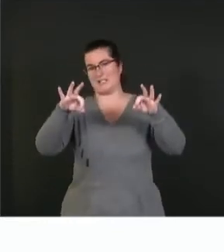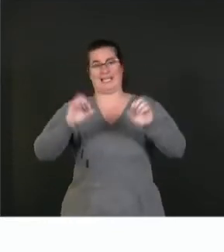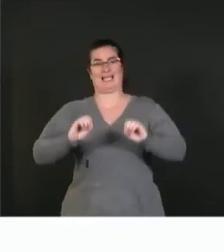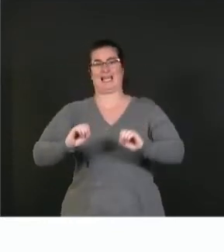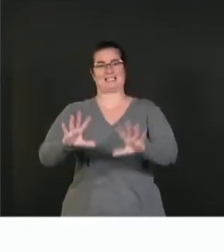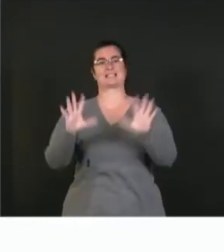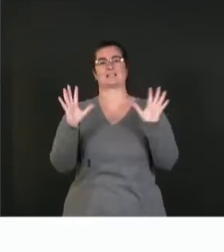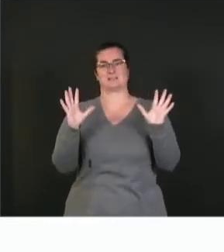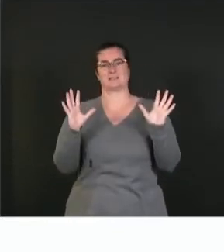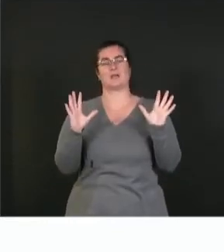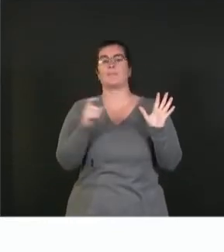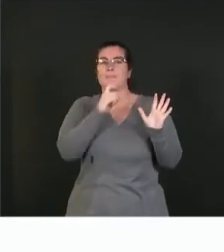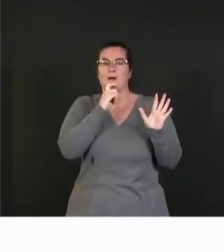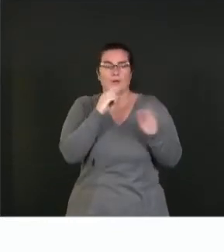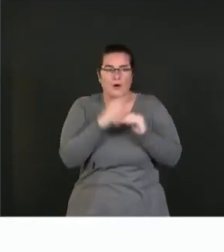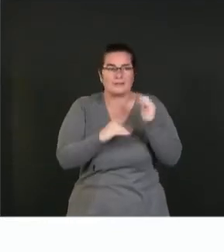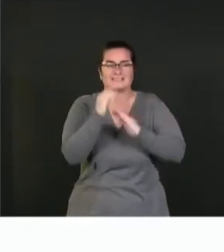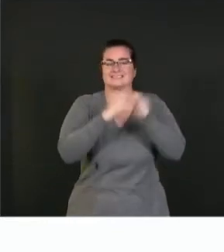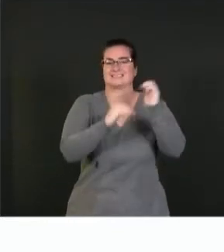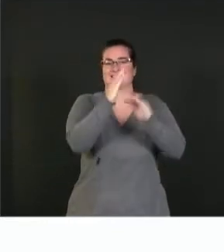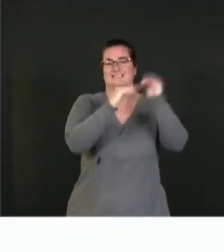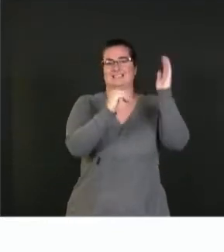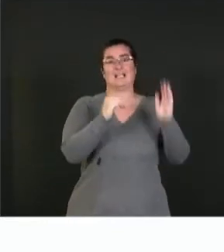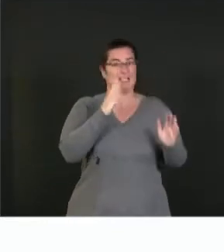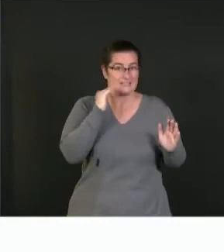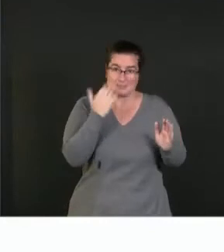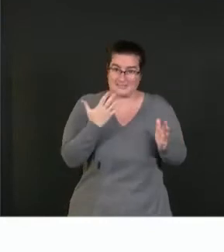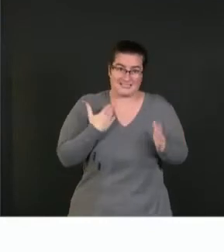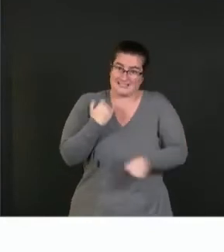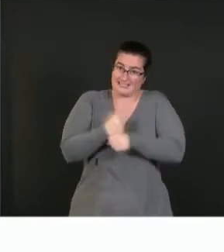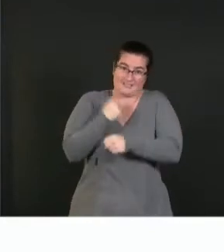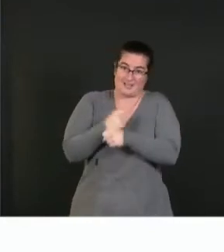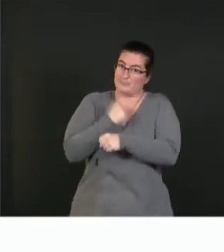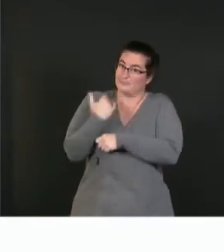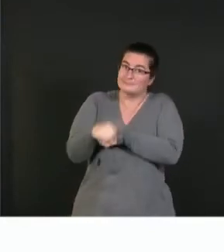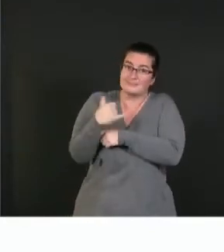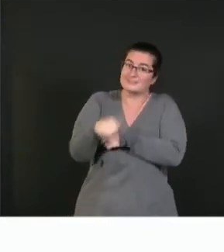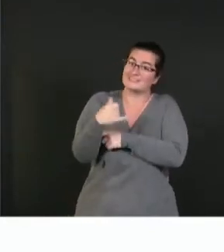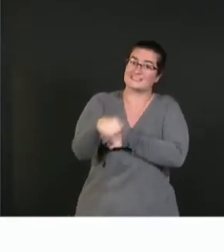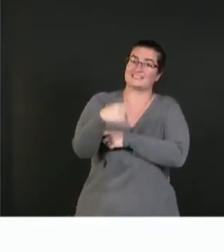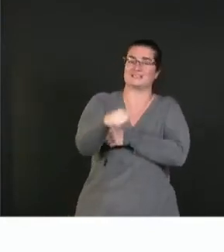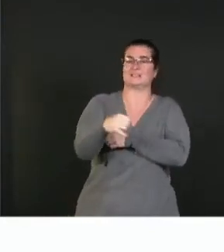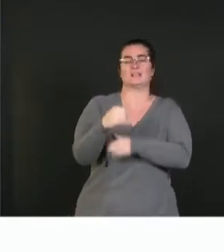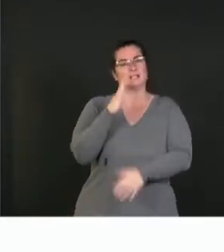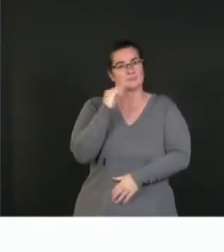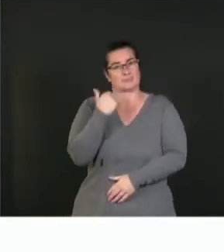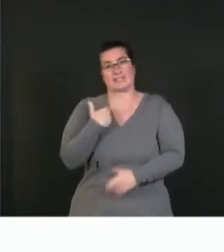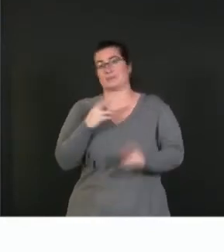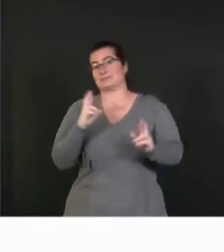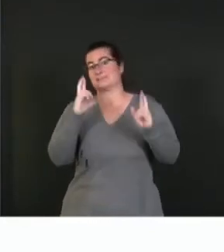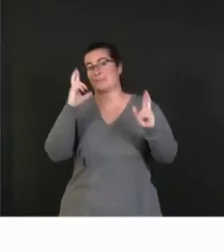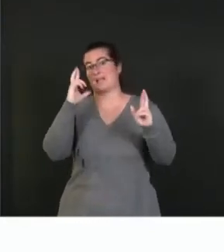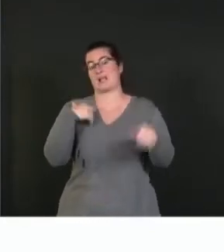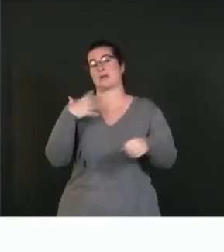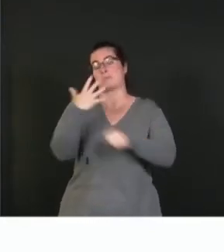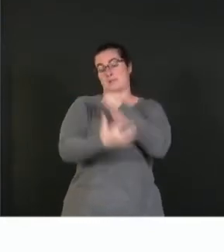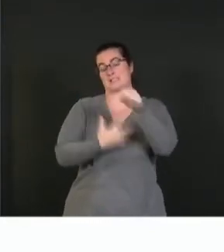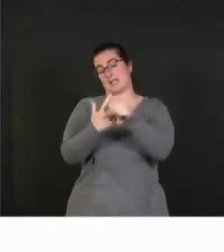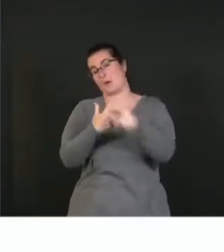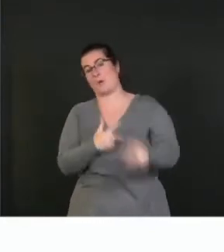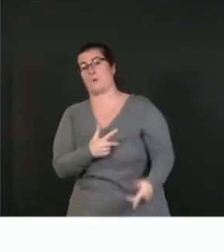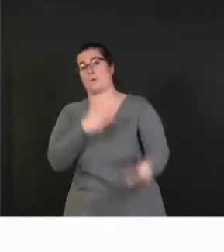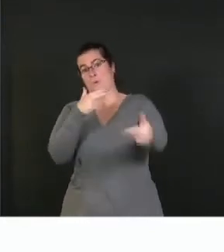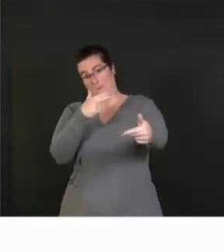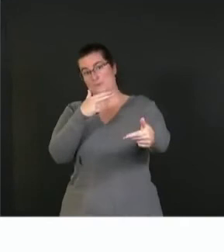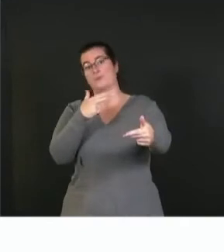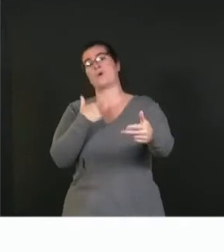aménagements réalisés. Donc voilà, on est aussi dans un work in progress, et on espère bien d'ici la fin du mandat, et c'est notre intention en tout cas, de